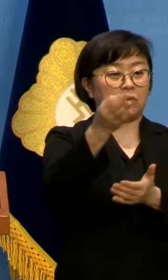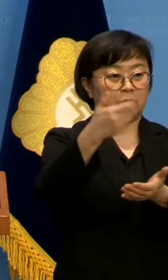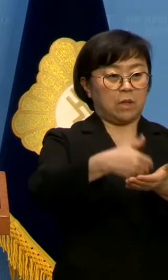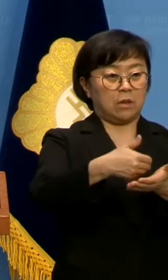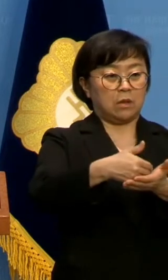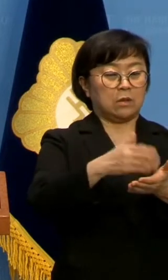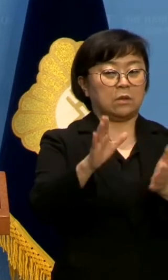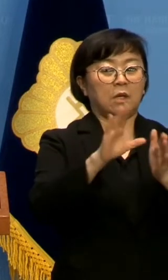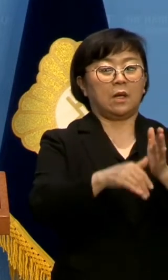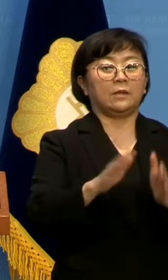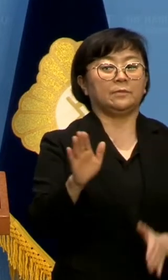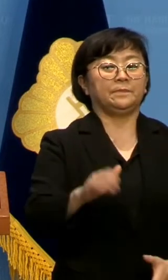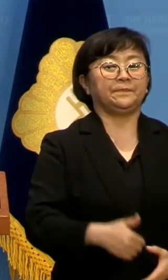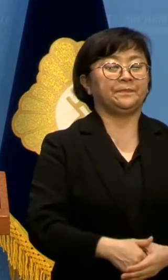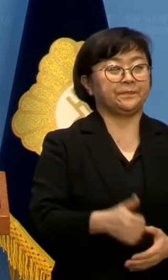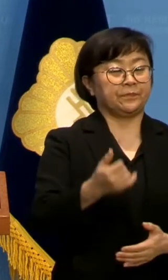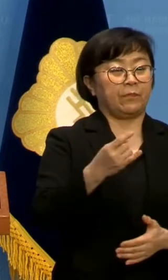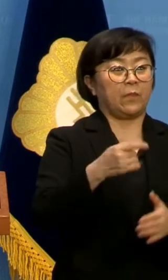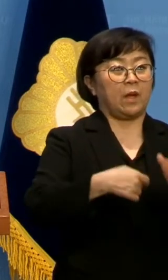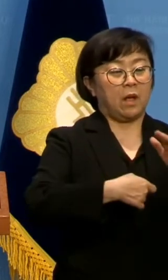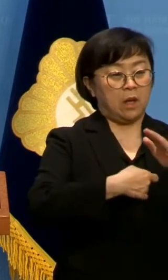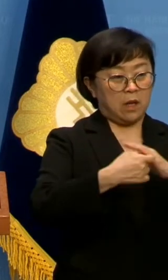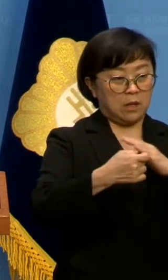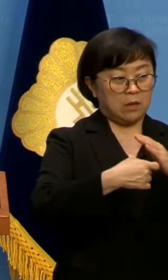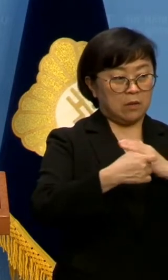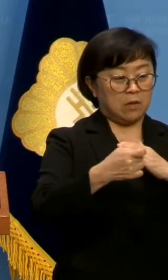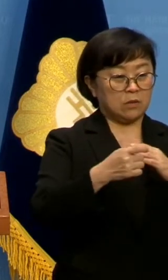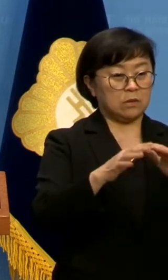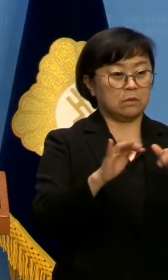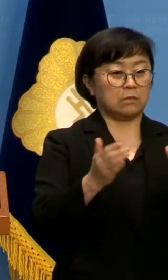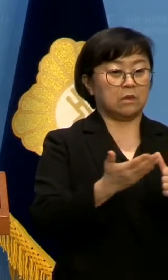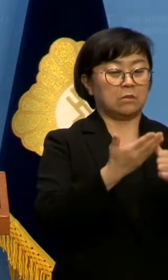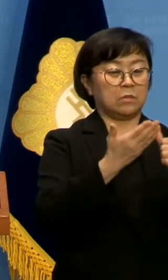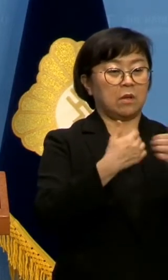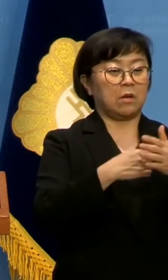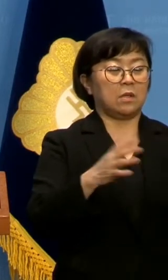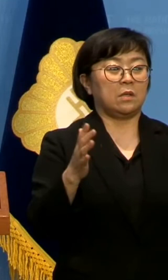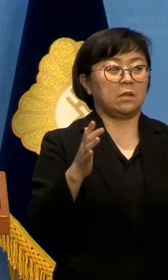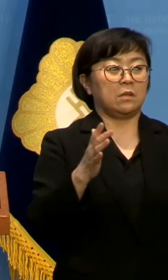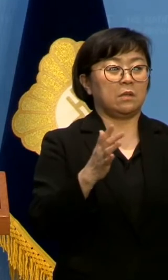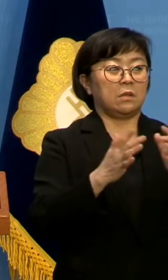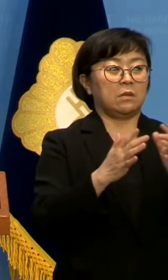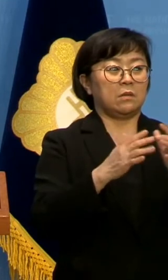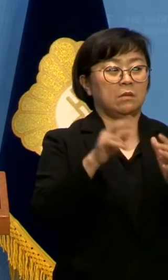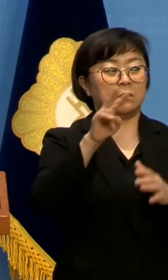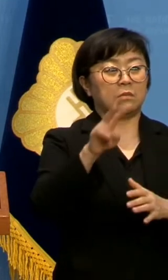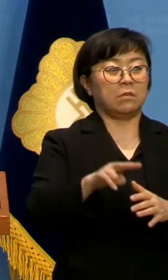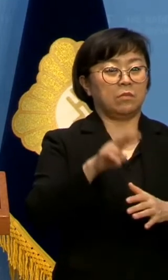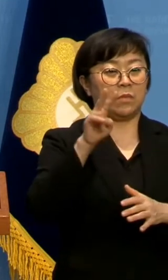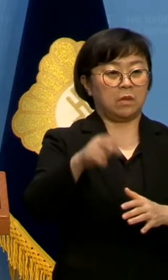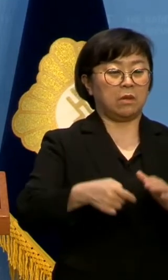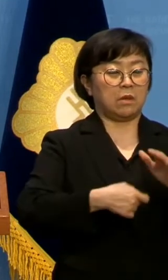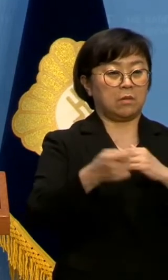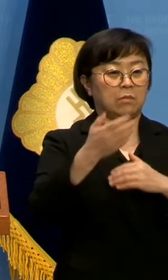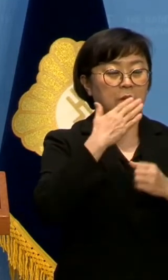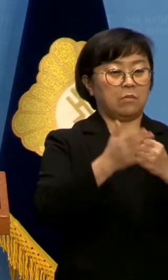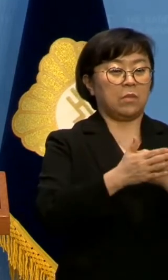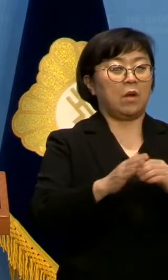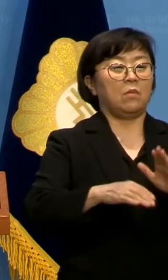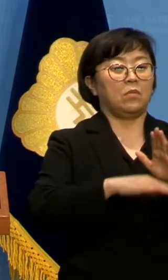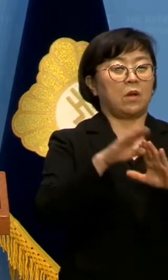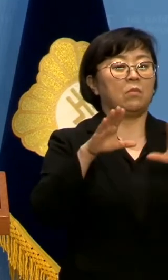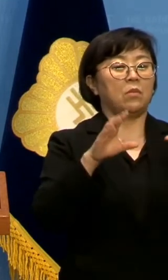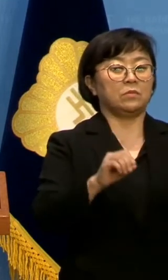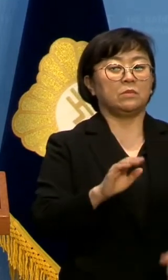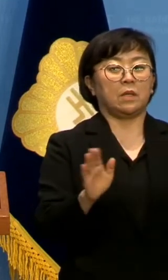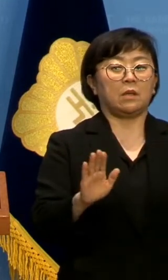그런 시대가 아닙니다. 해커들을 양성해서 가상화폐를 해킹하면 그만입니다. 북한은 여기서 멈추지